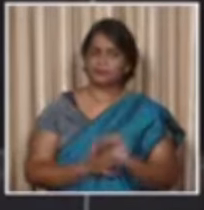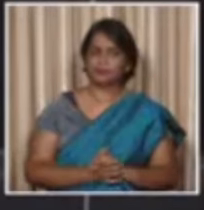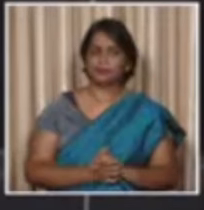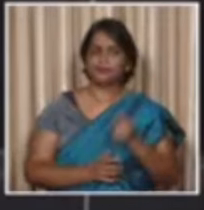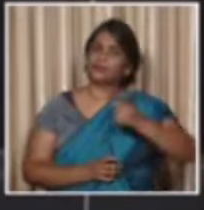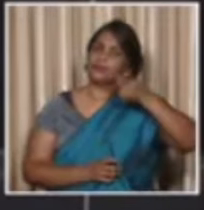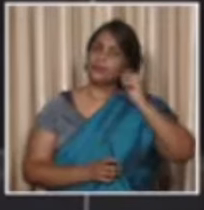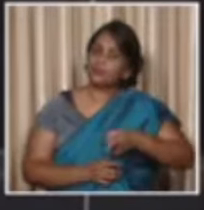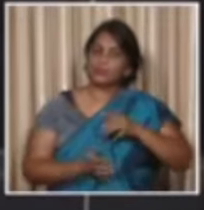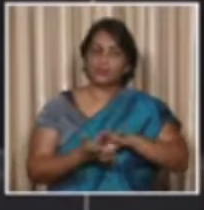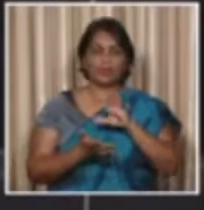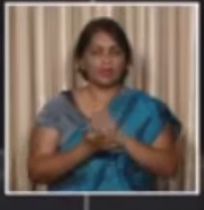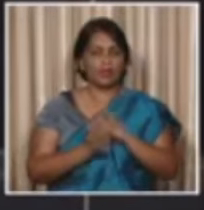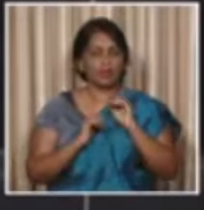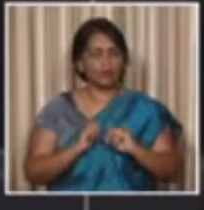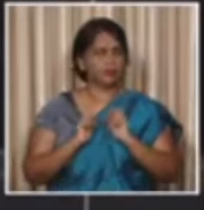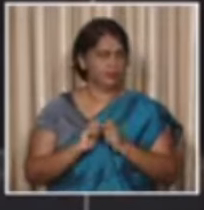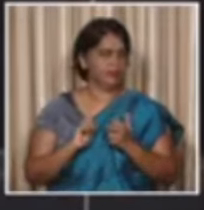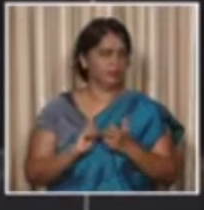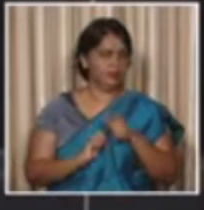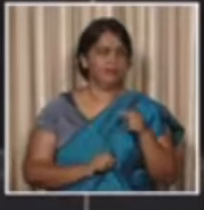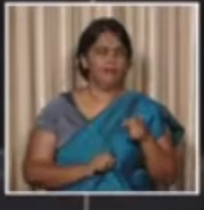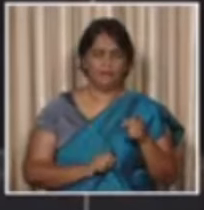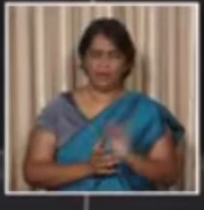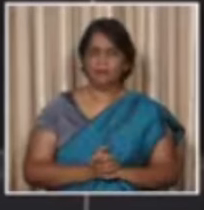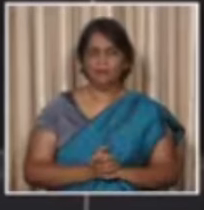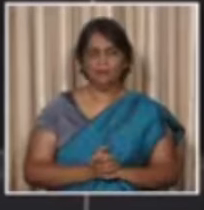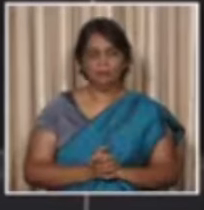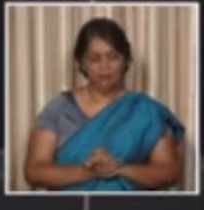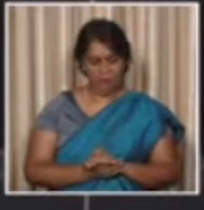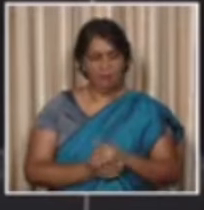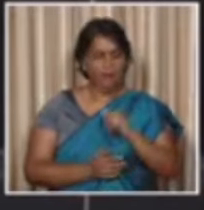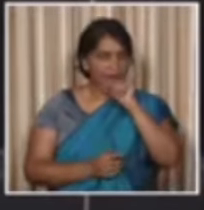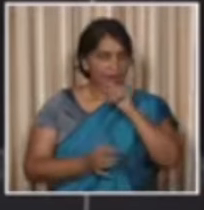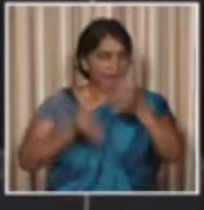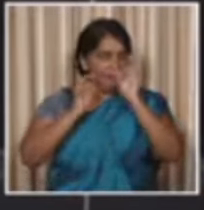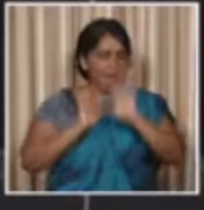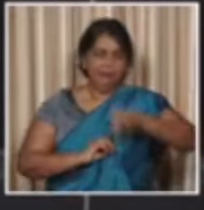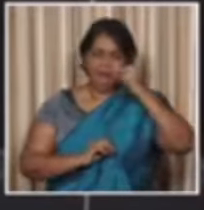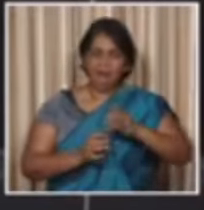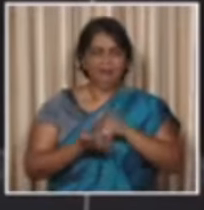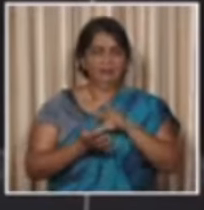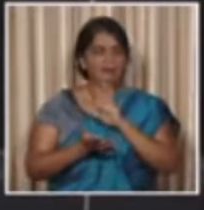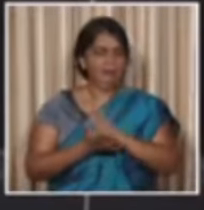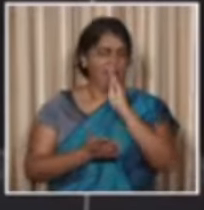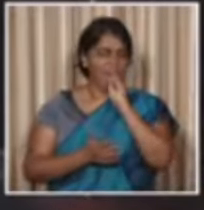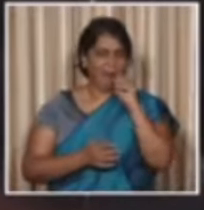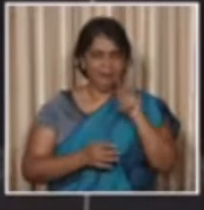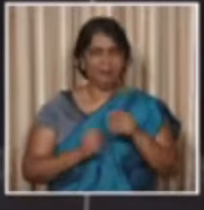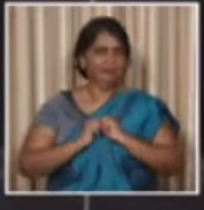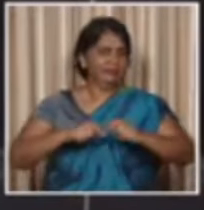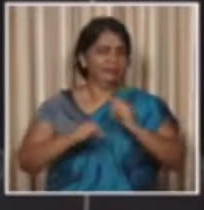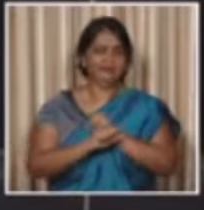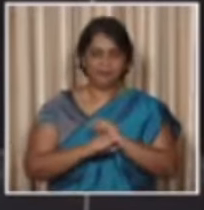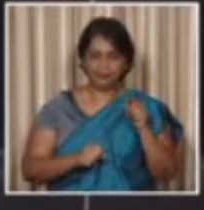ඒ සම්මත කරපු ආකාරය පිළිබඳ ගැටලු තිබුණා. ඒ හරියාකාර සම්මත කිරීම සිදු